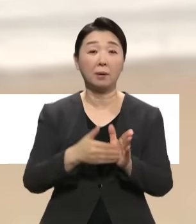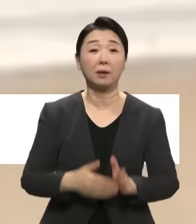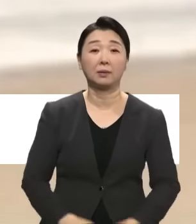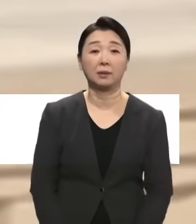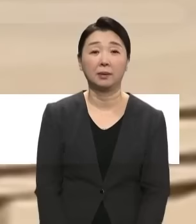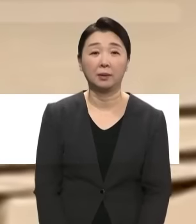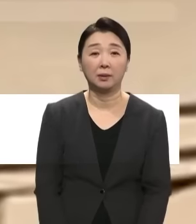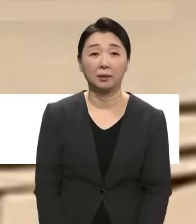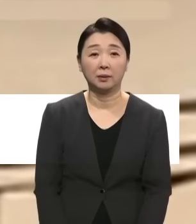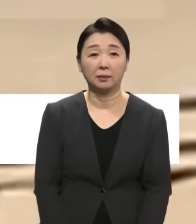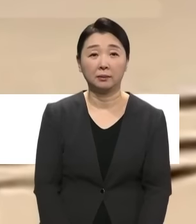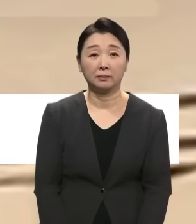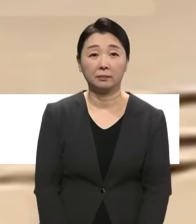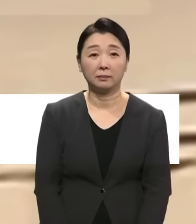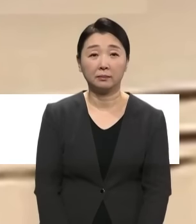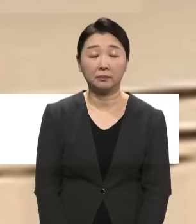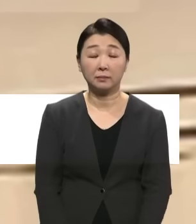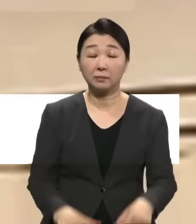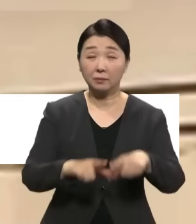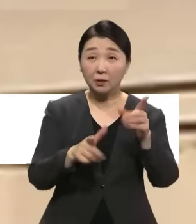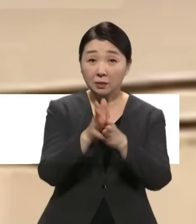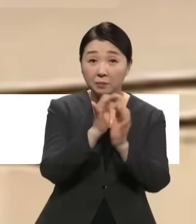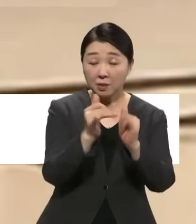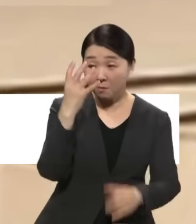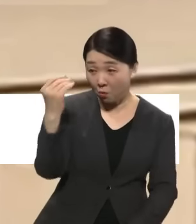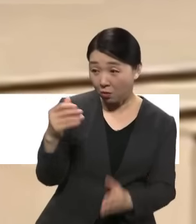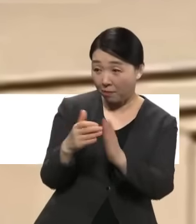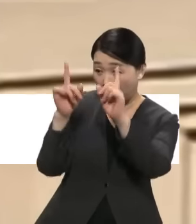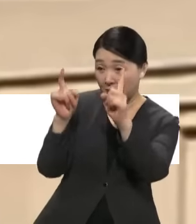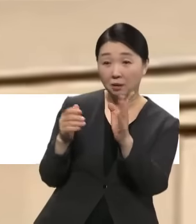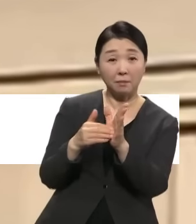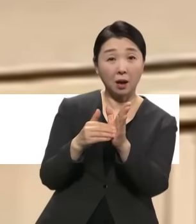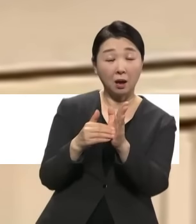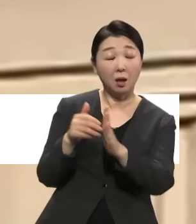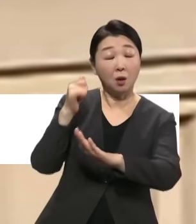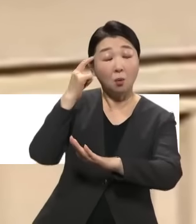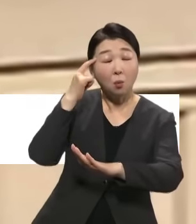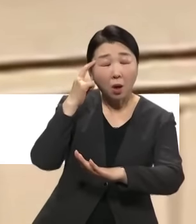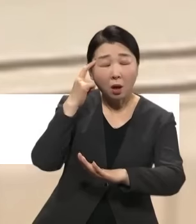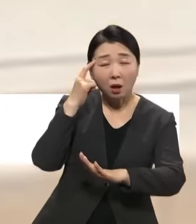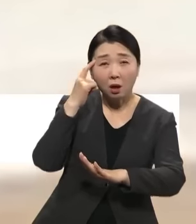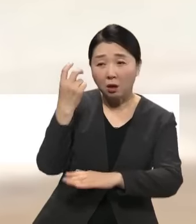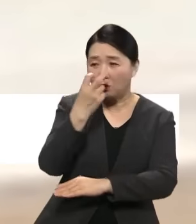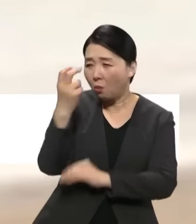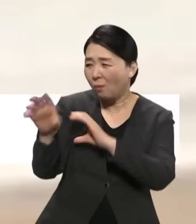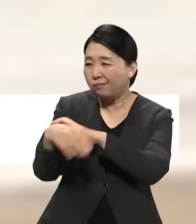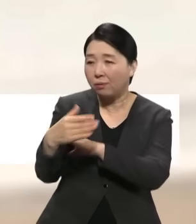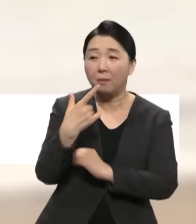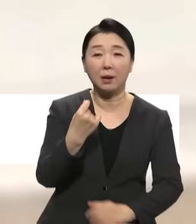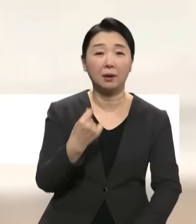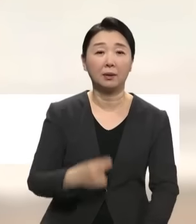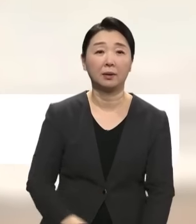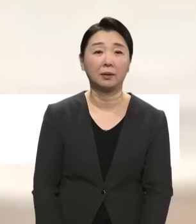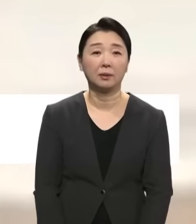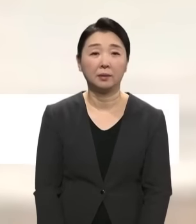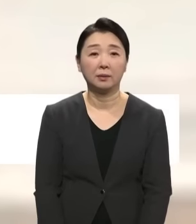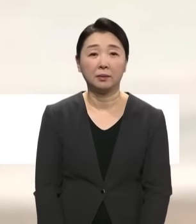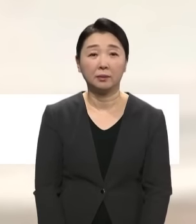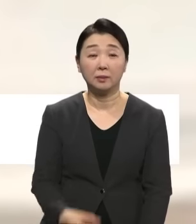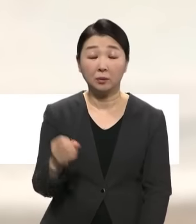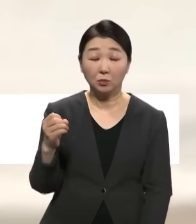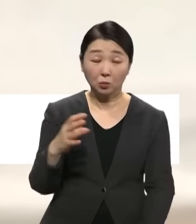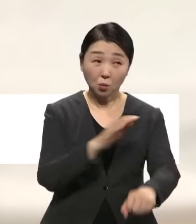저희가 전해드렸는데요 일반 시민이를 목격해서 찍을 정도였으니 충분히 부실 경호 논란이 제기될 수 있는 대목입니다 심지어